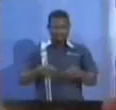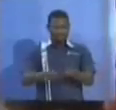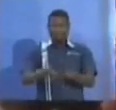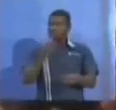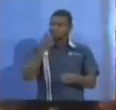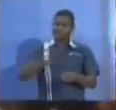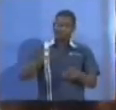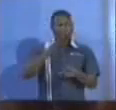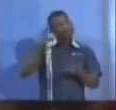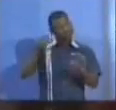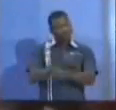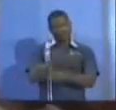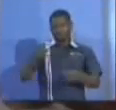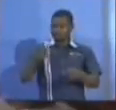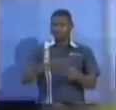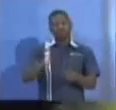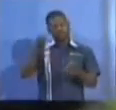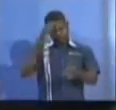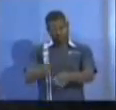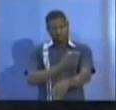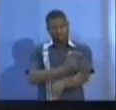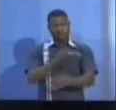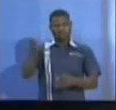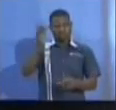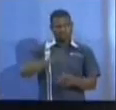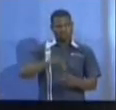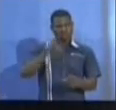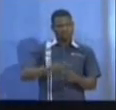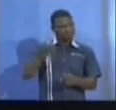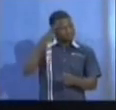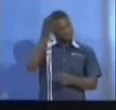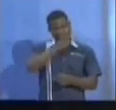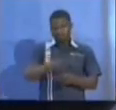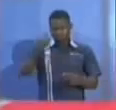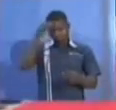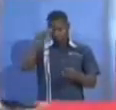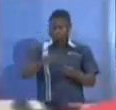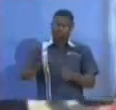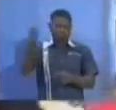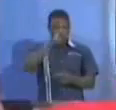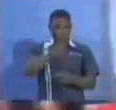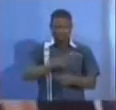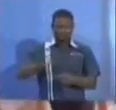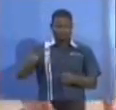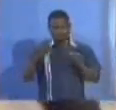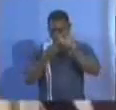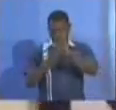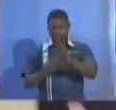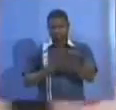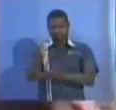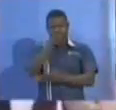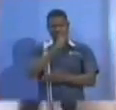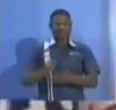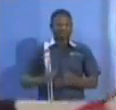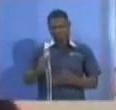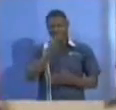de démocratie. À la commémoration de cette journée historique, le Burkina est ici représenté par son chef de la diplomatie, Alpha